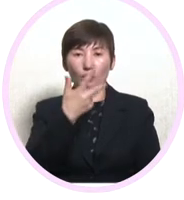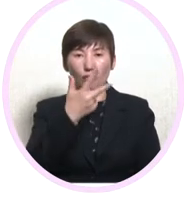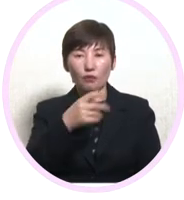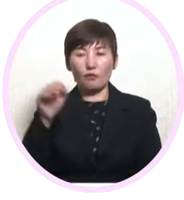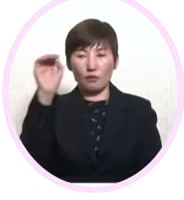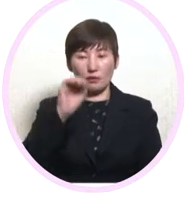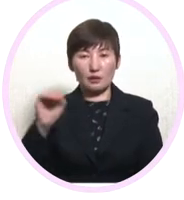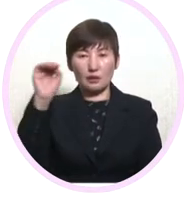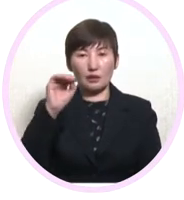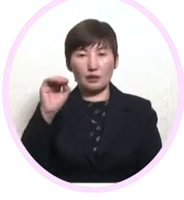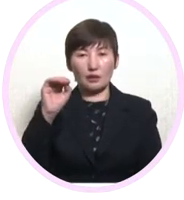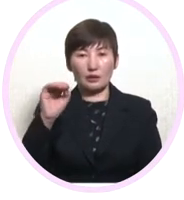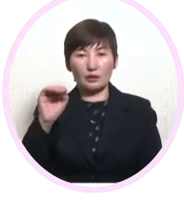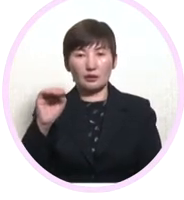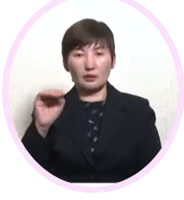функцийнхаа